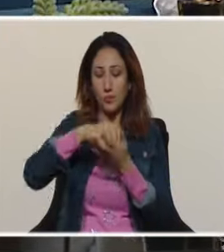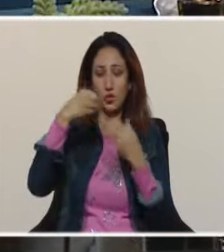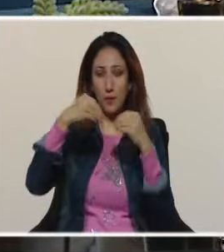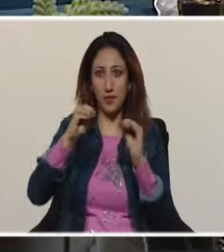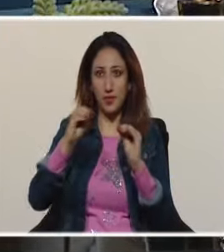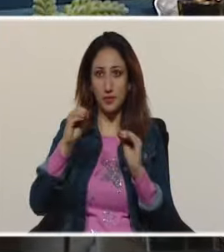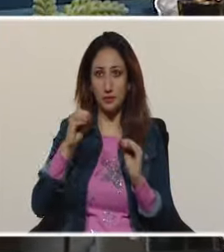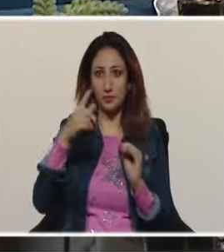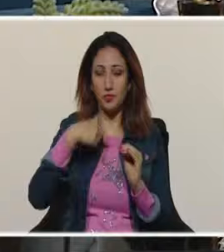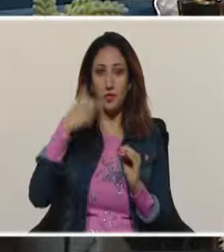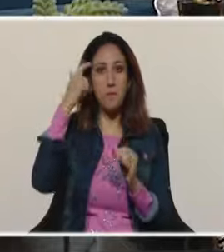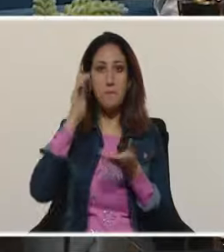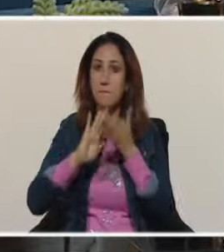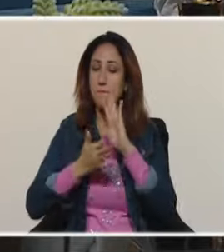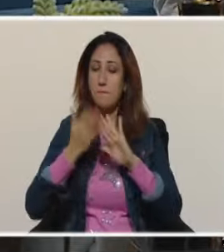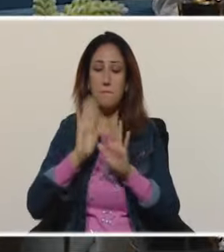ما اعرفش حاجه على الموضوع ده خالص.